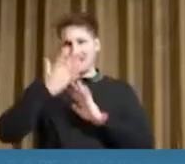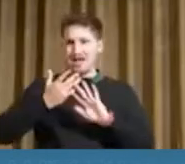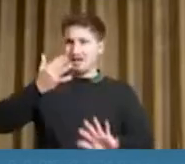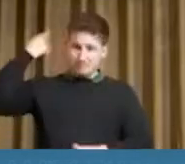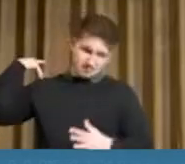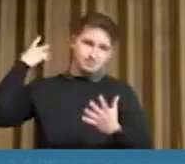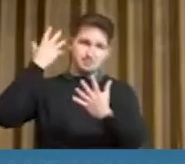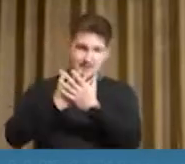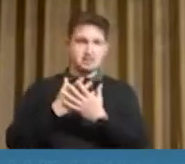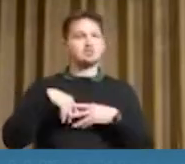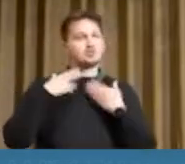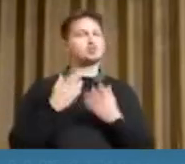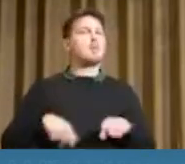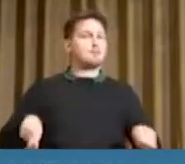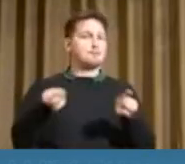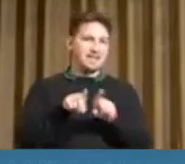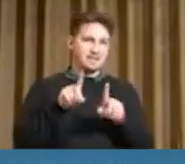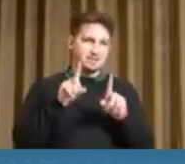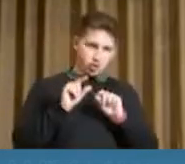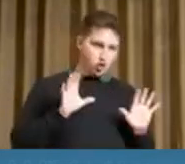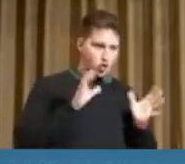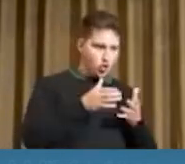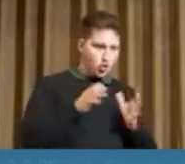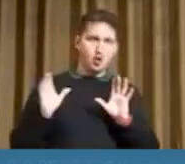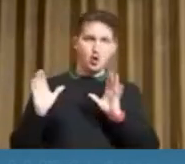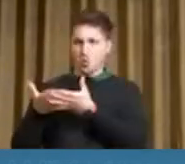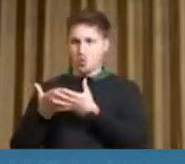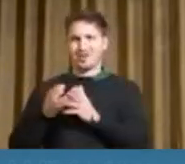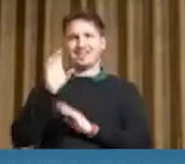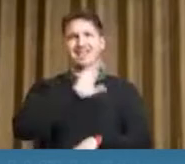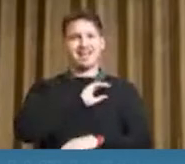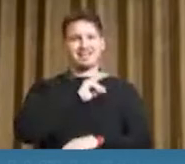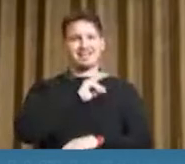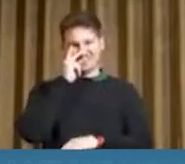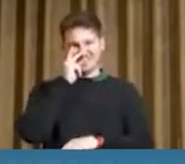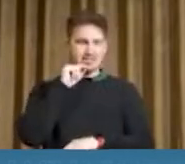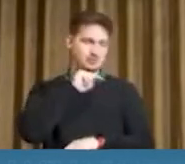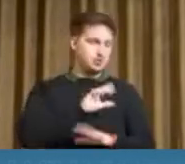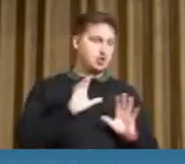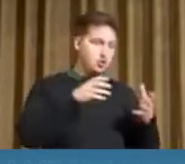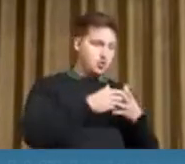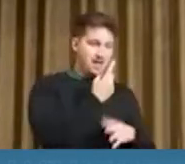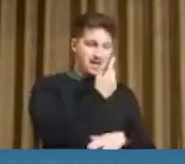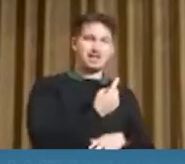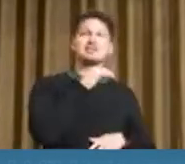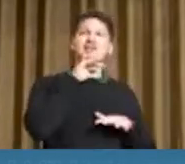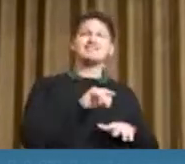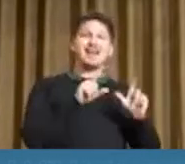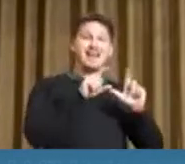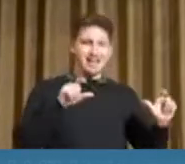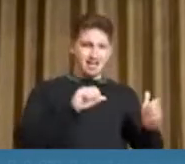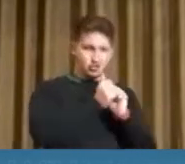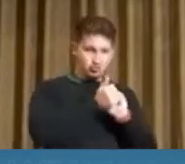Zunächst mal Charakterisierung der Kohorten. Wie gesagt, Kohorte 1, das waren Nicht-Kadersportler, Kadersportler etwa in einem